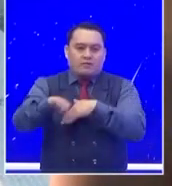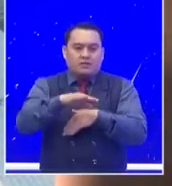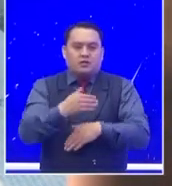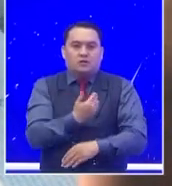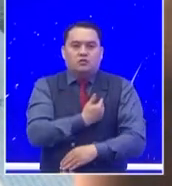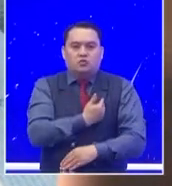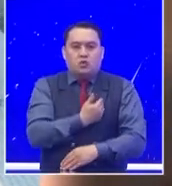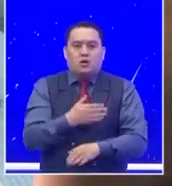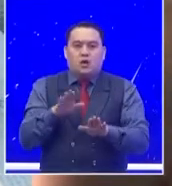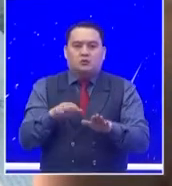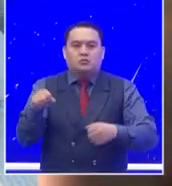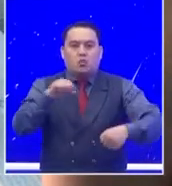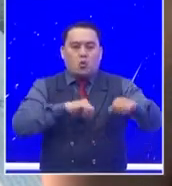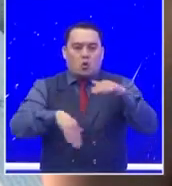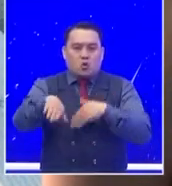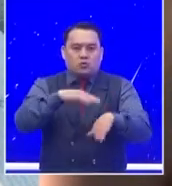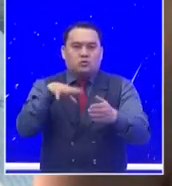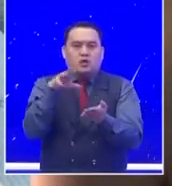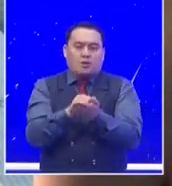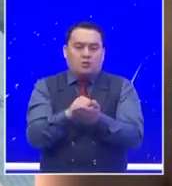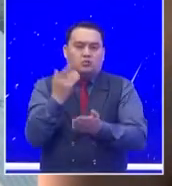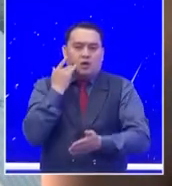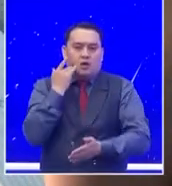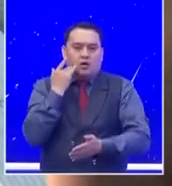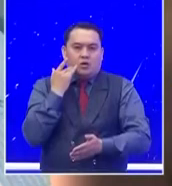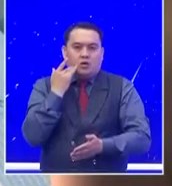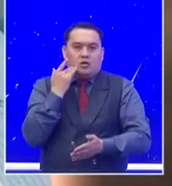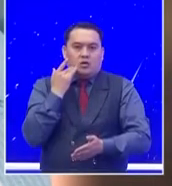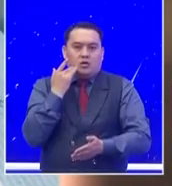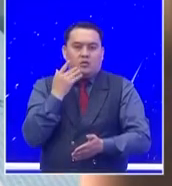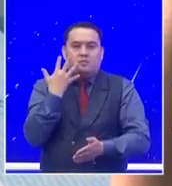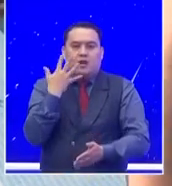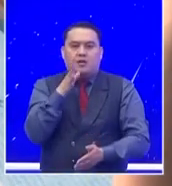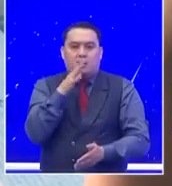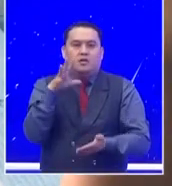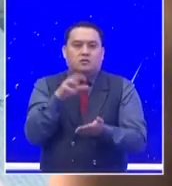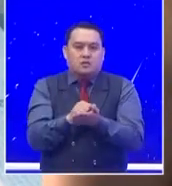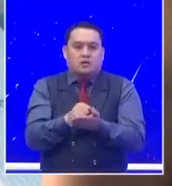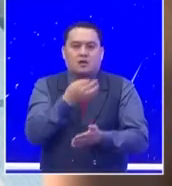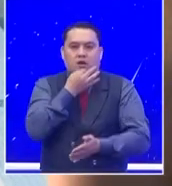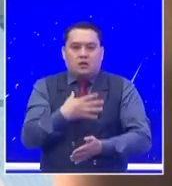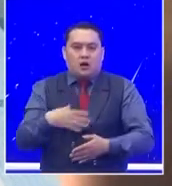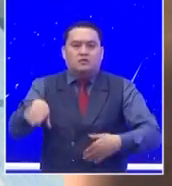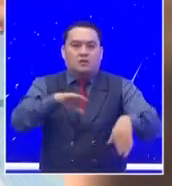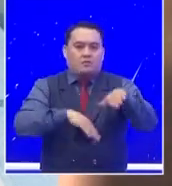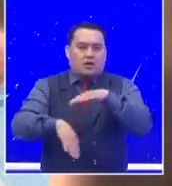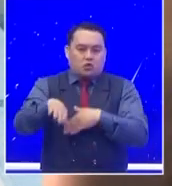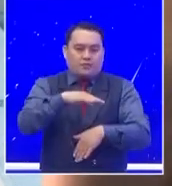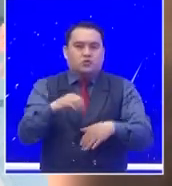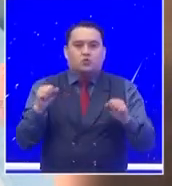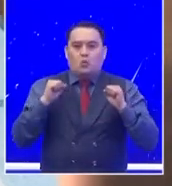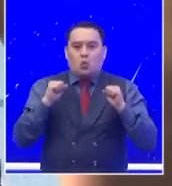хожу спортом терпение занимаюсь секции плавни уже 5 лет нравится заниматься этим видом спорта